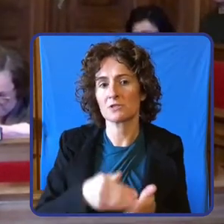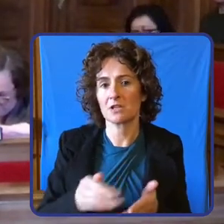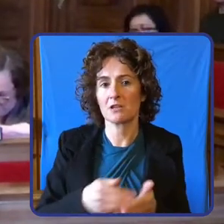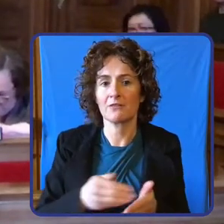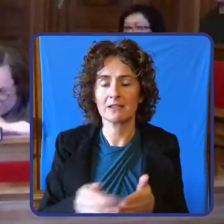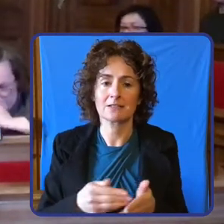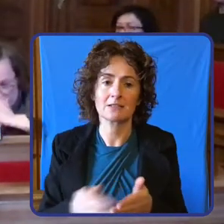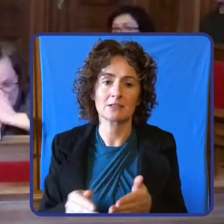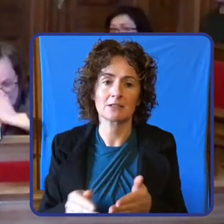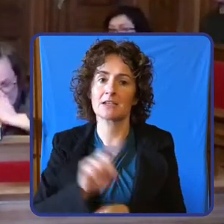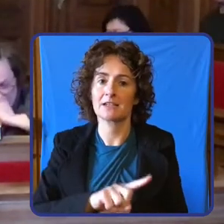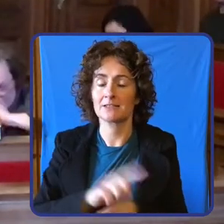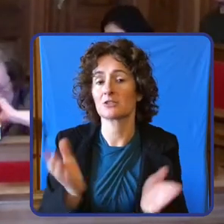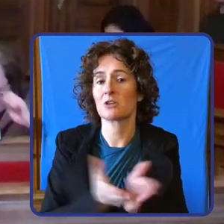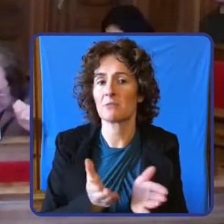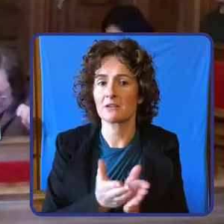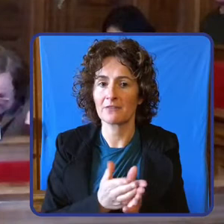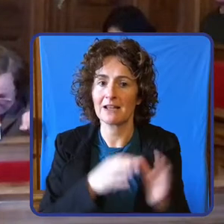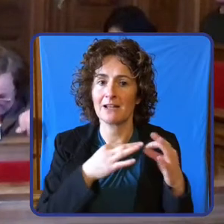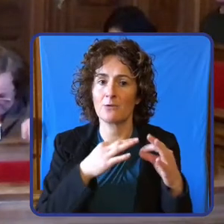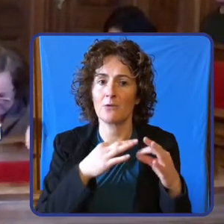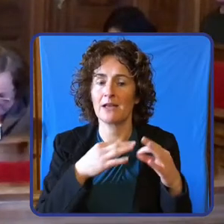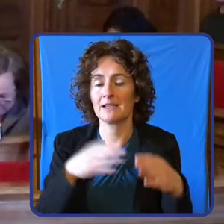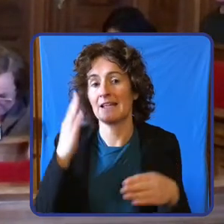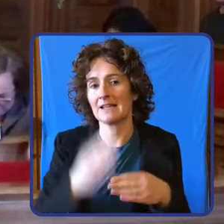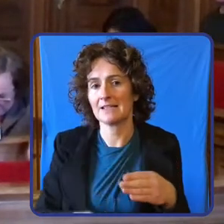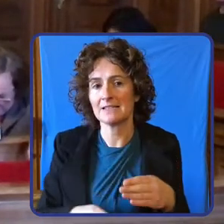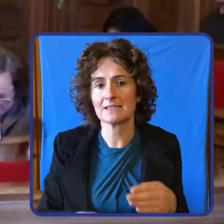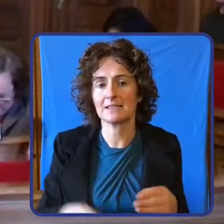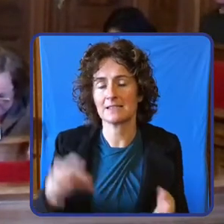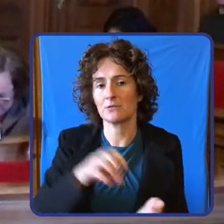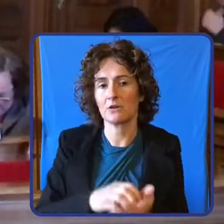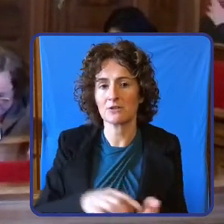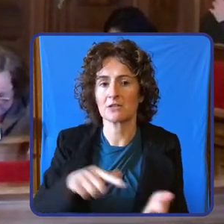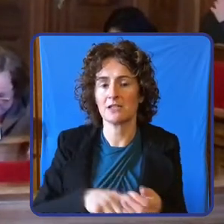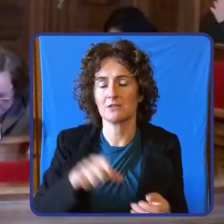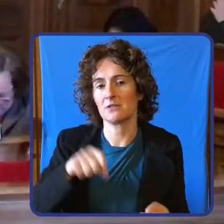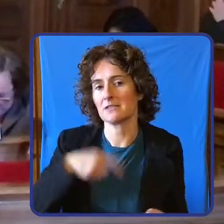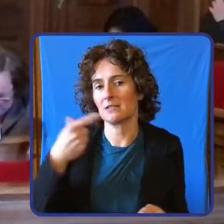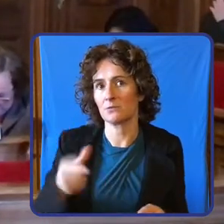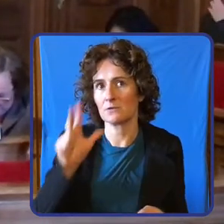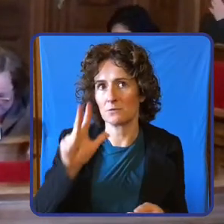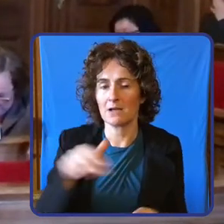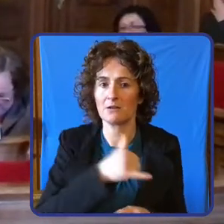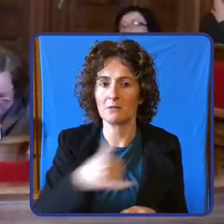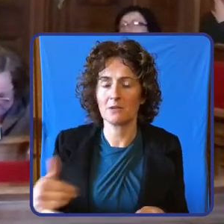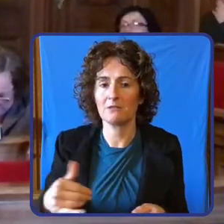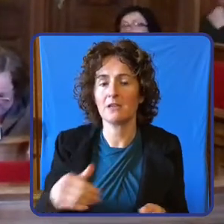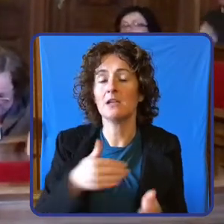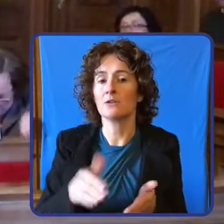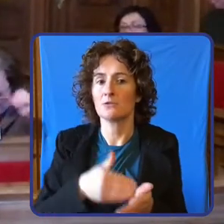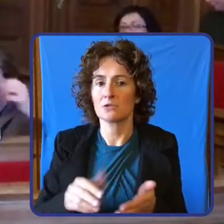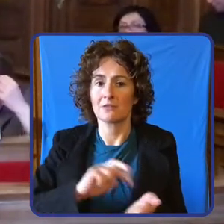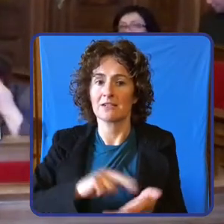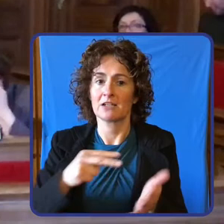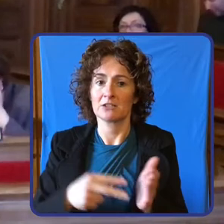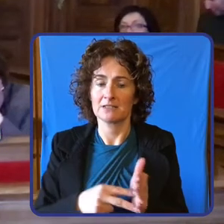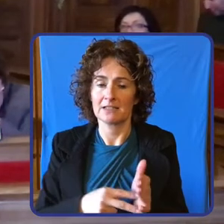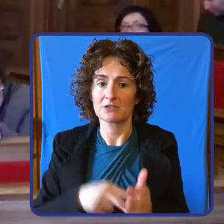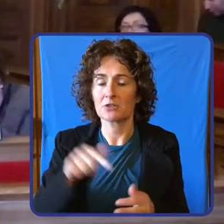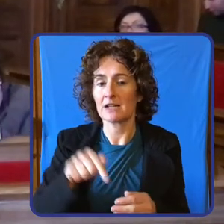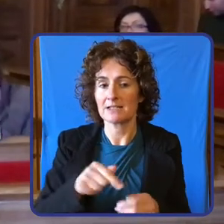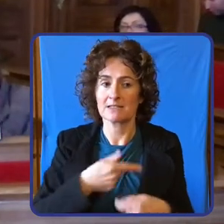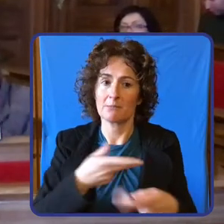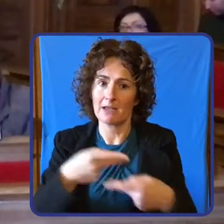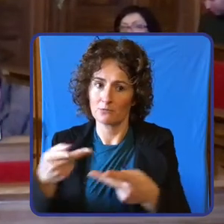kapcsolódó rendeletek megfelelően készítettük el önöknek a város 2023 évi költségvetés tervezetét. Ugye ezt a megszokott formában is melléketekkel küldtük